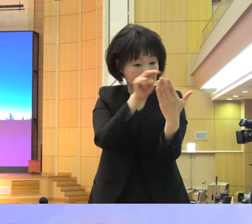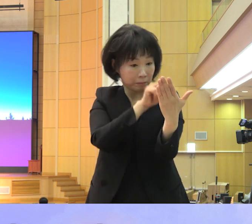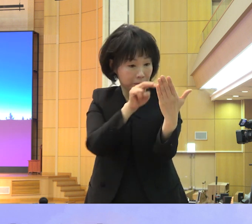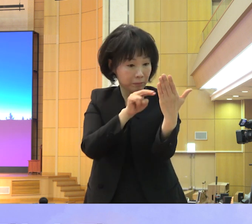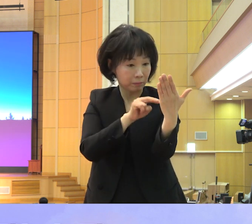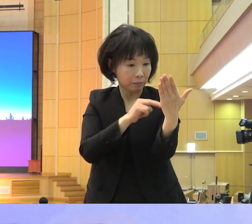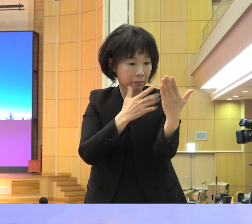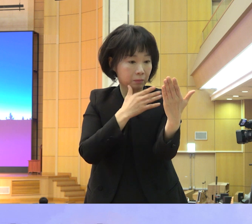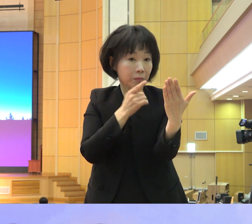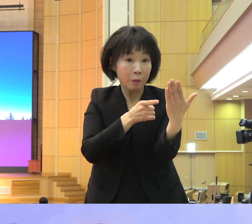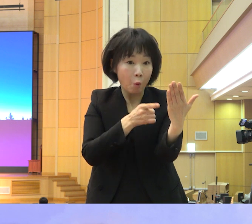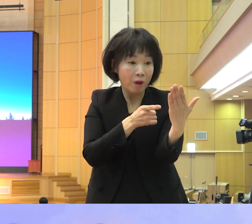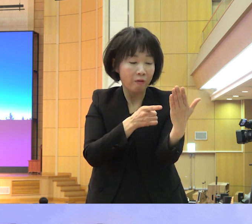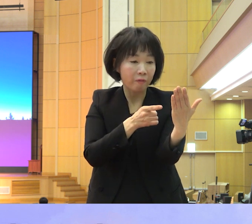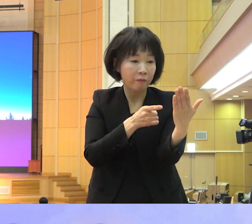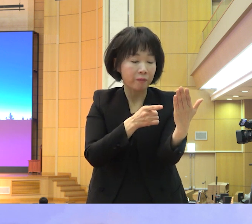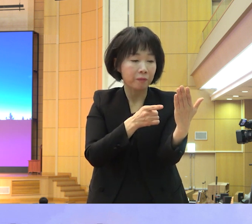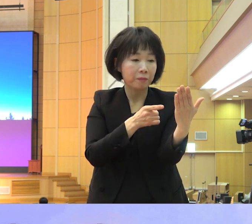15장까지 보면